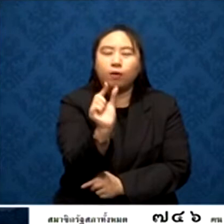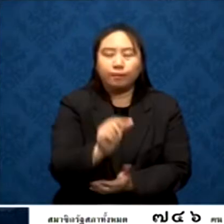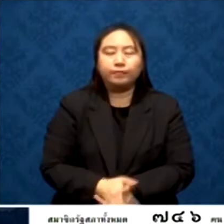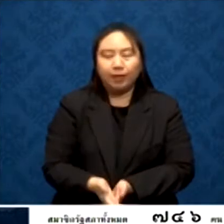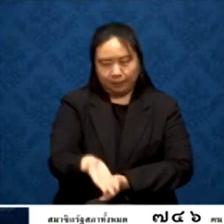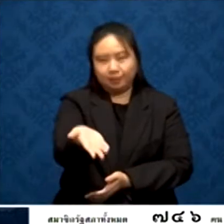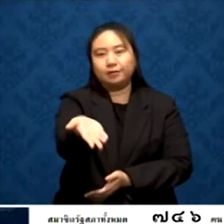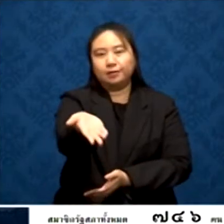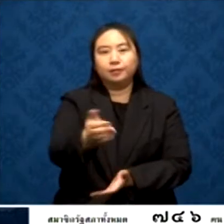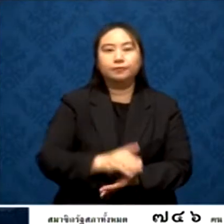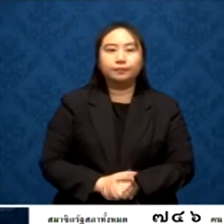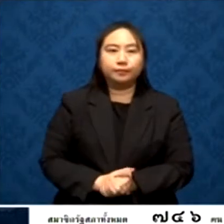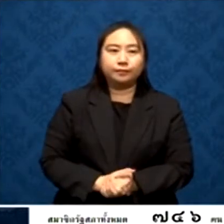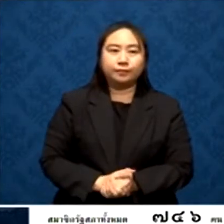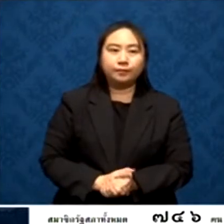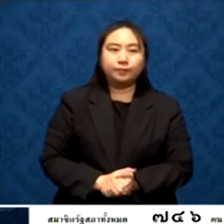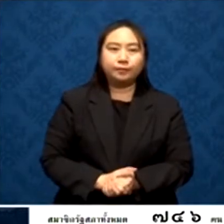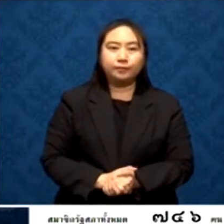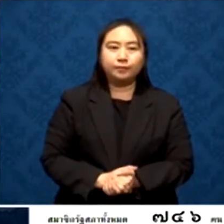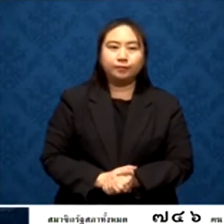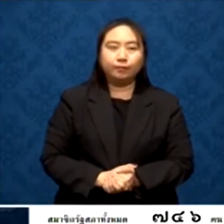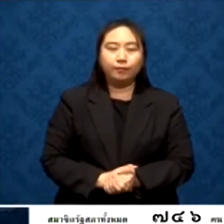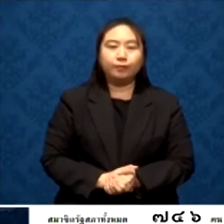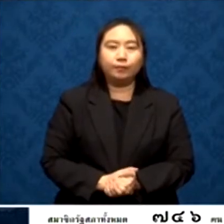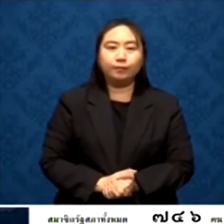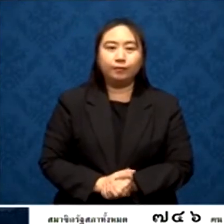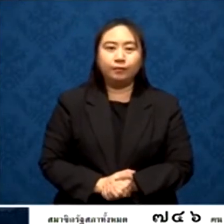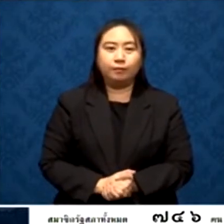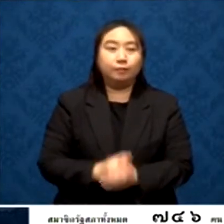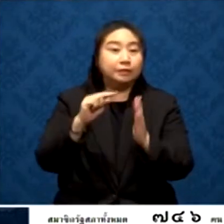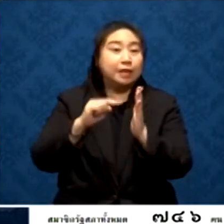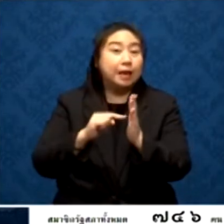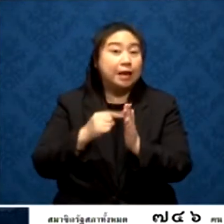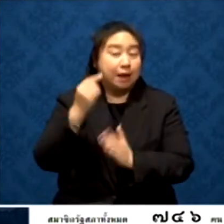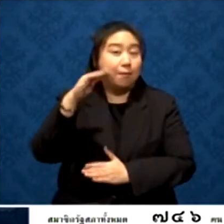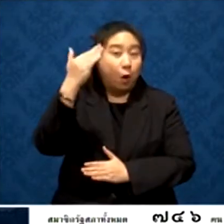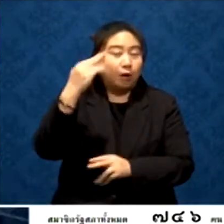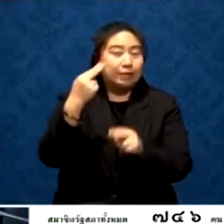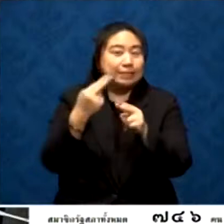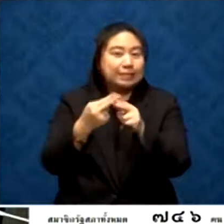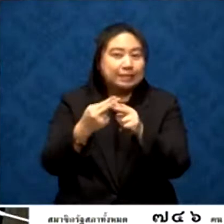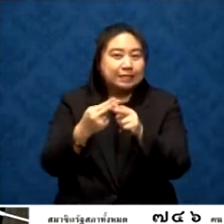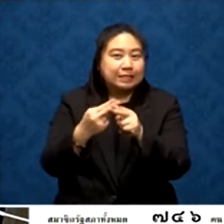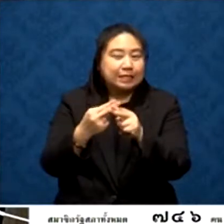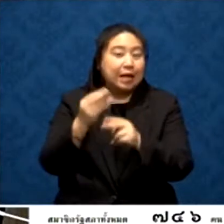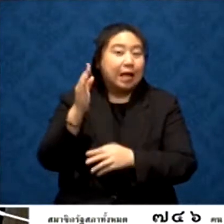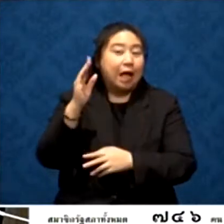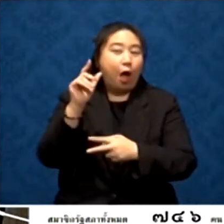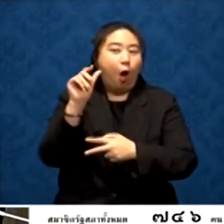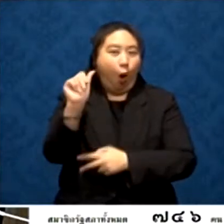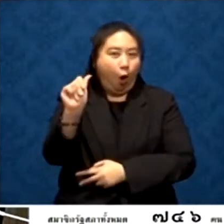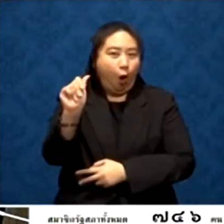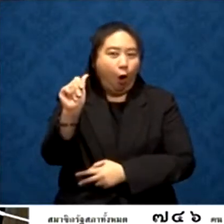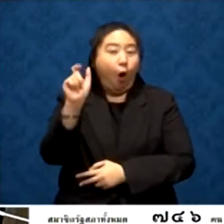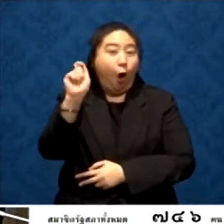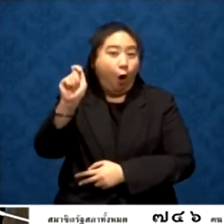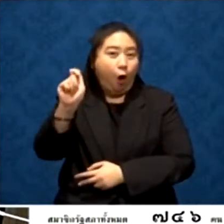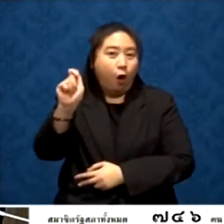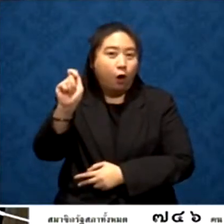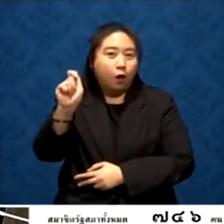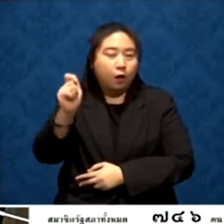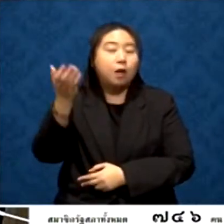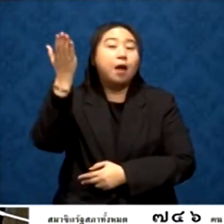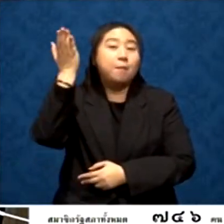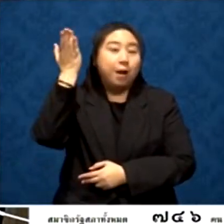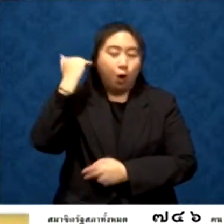ชิญต ่อเริ่มต้นจากนายอทรงเอเดิมทีเป็นเจ้าของโรงแรม